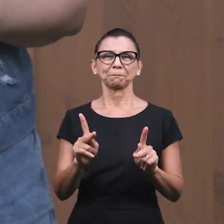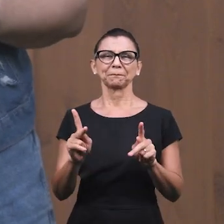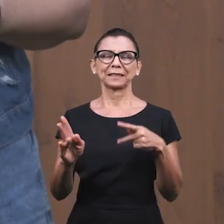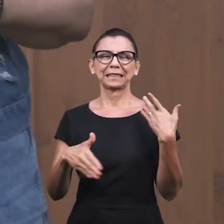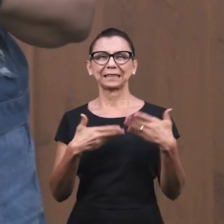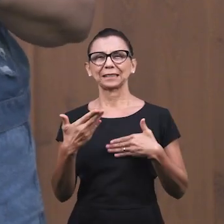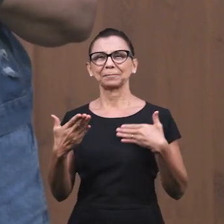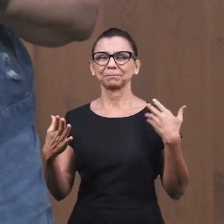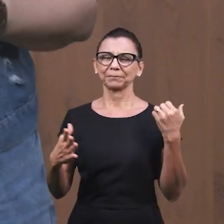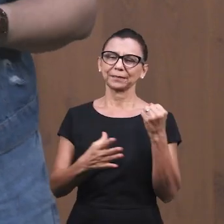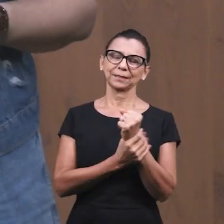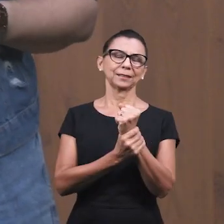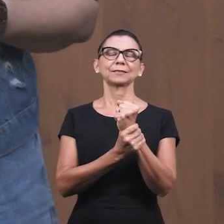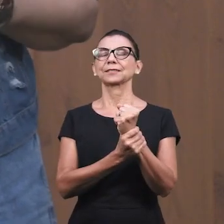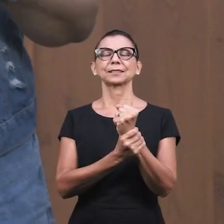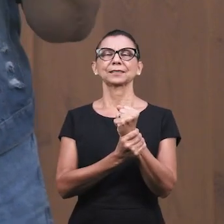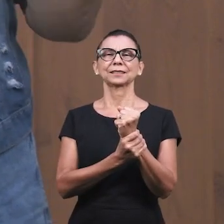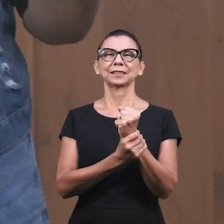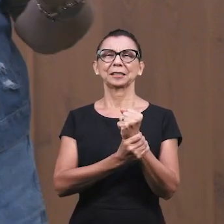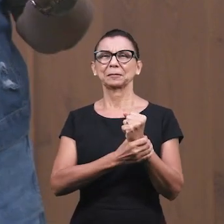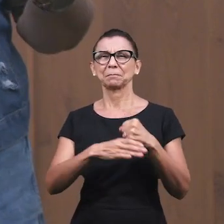paix, joie,